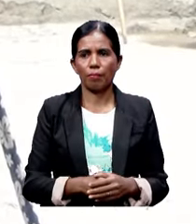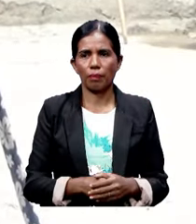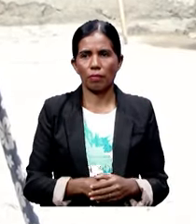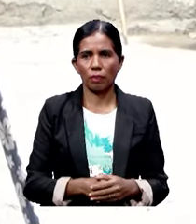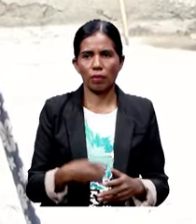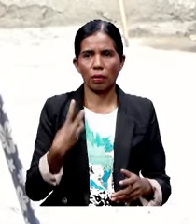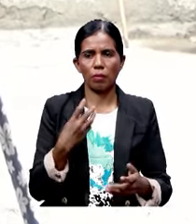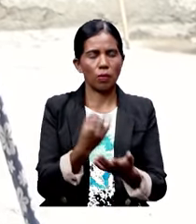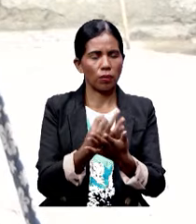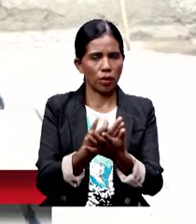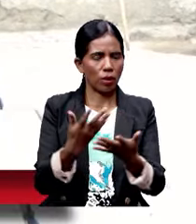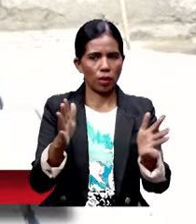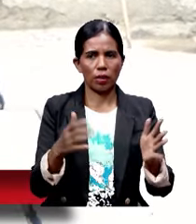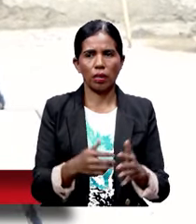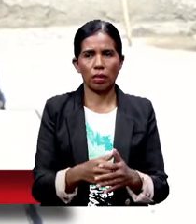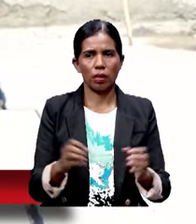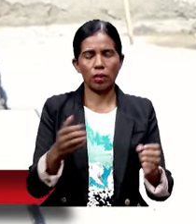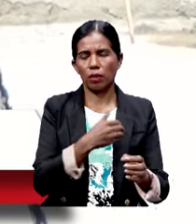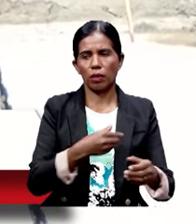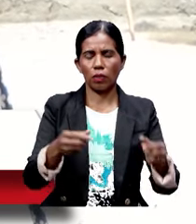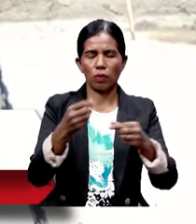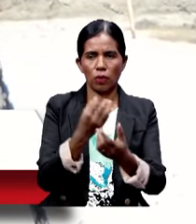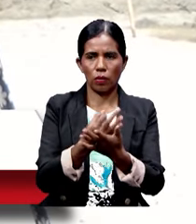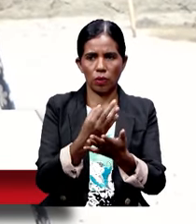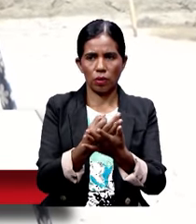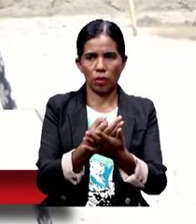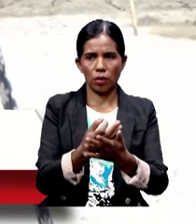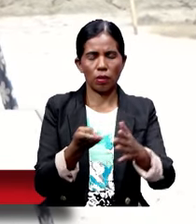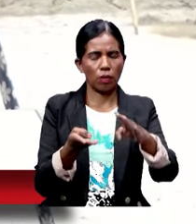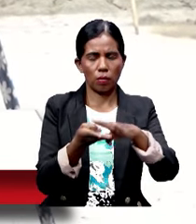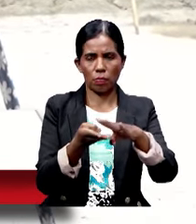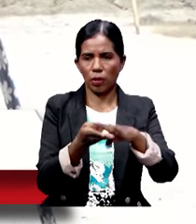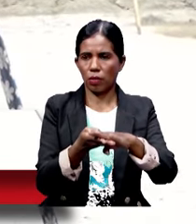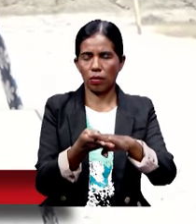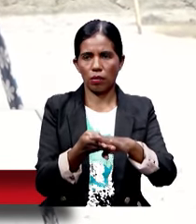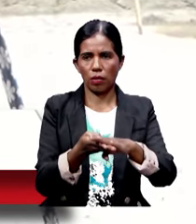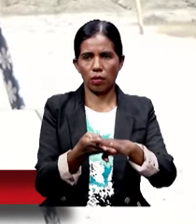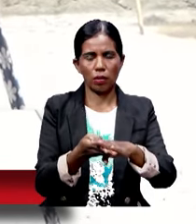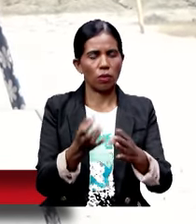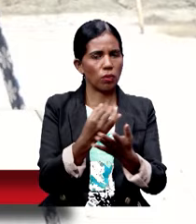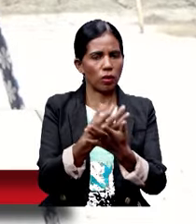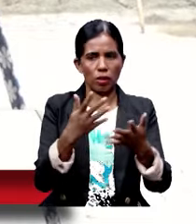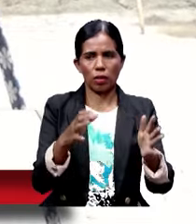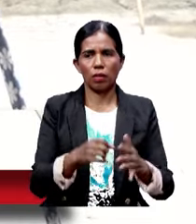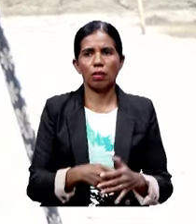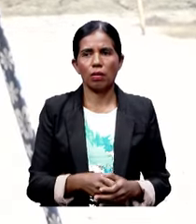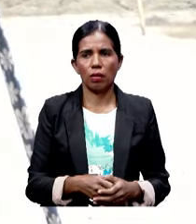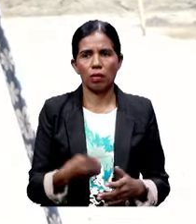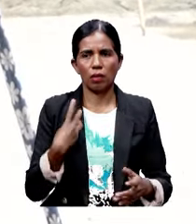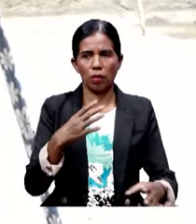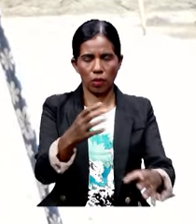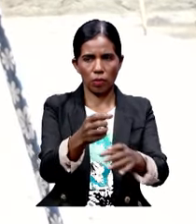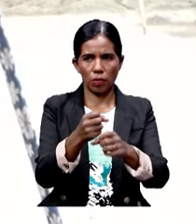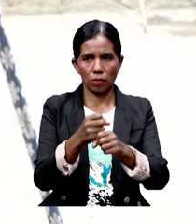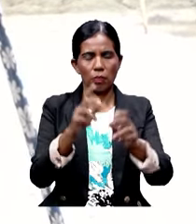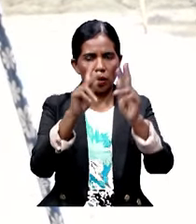osalnya osala tama lah fo sidak osen tama onya konte be bangko be konte bakaria hor hor bak subuh siam subuh dia pas emel